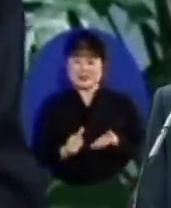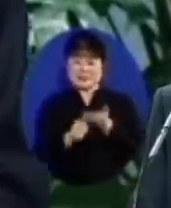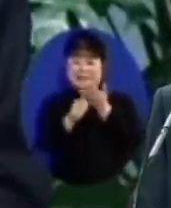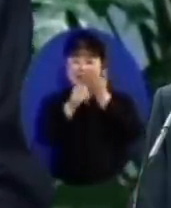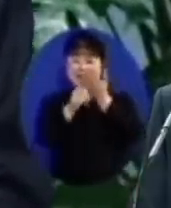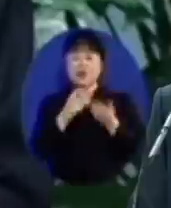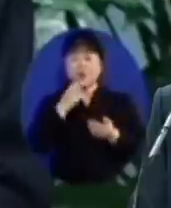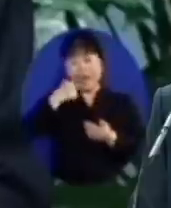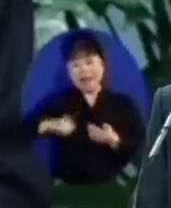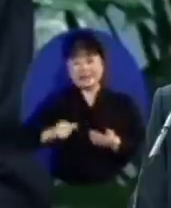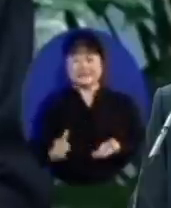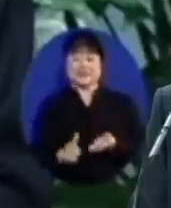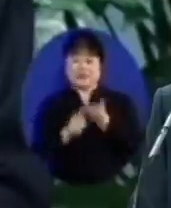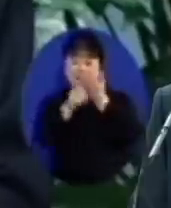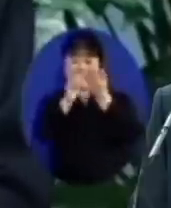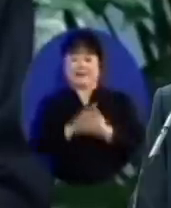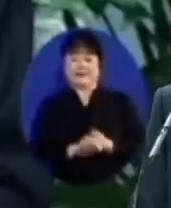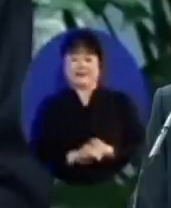그 외아들을